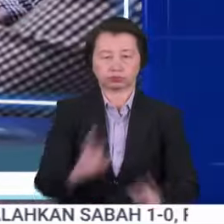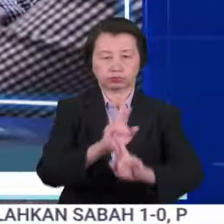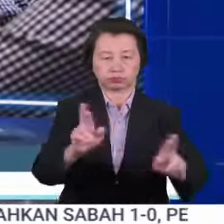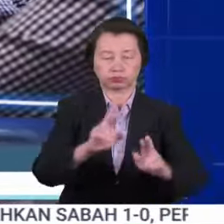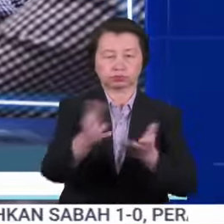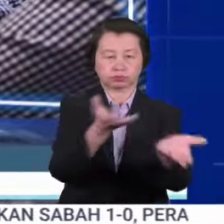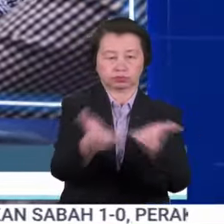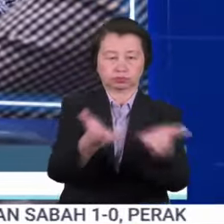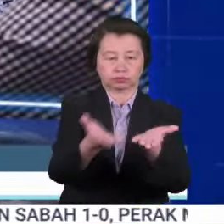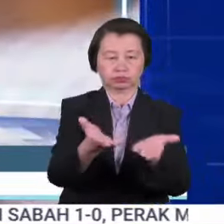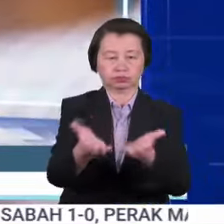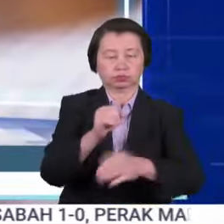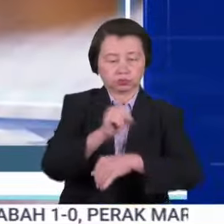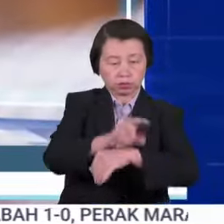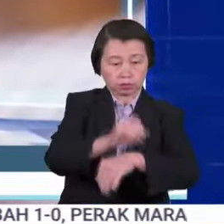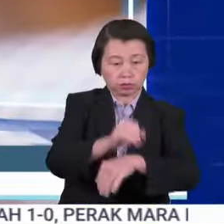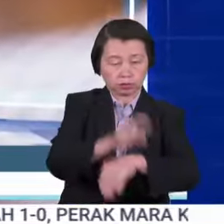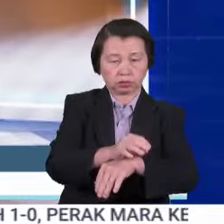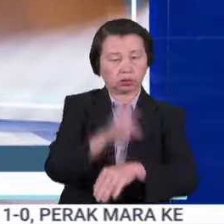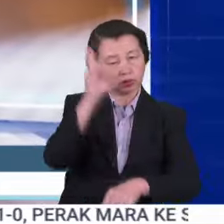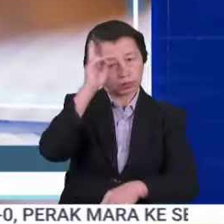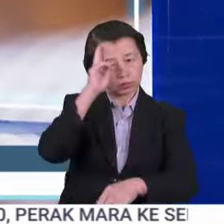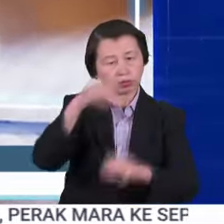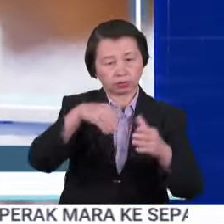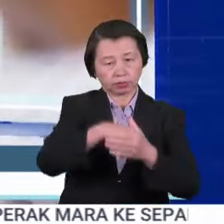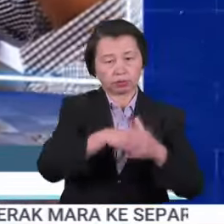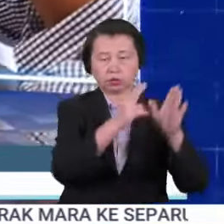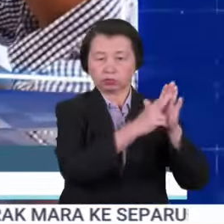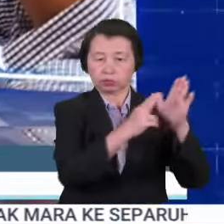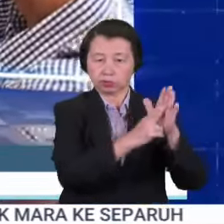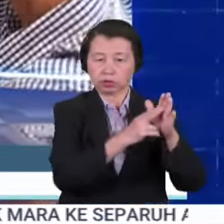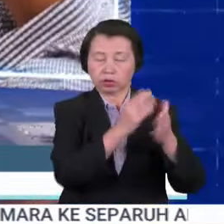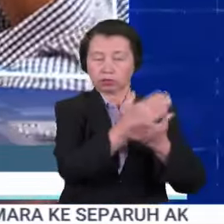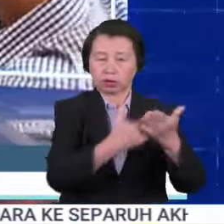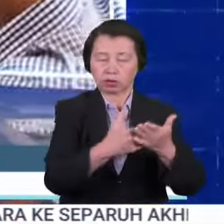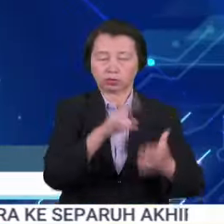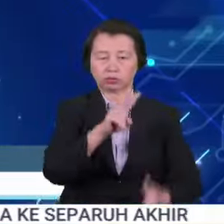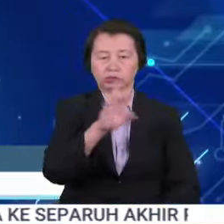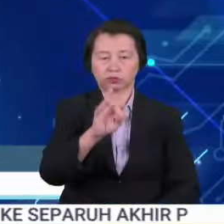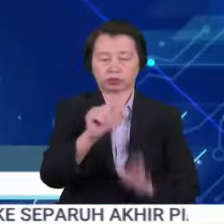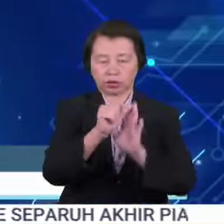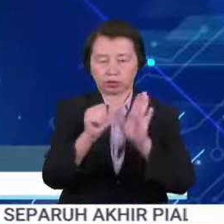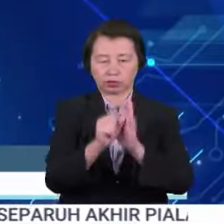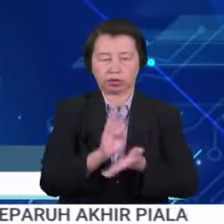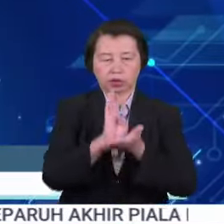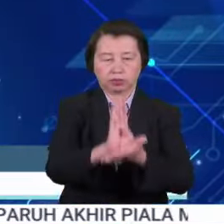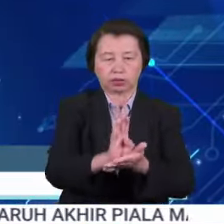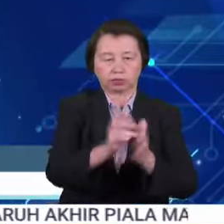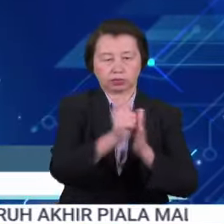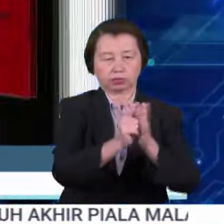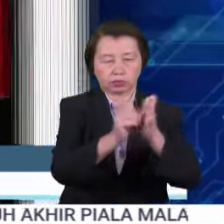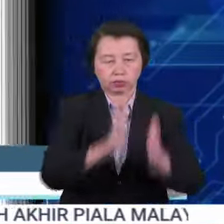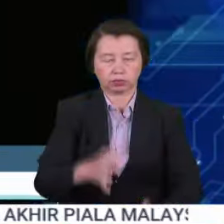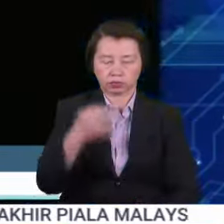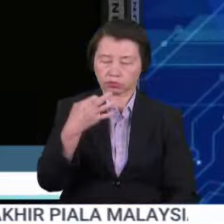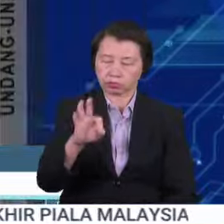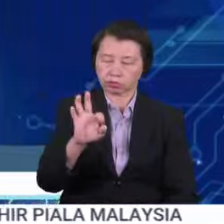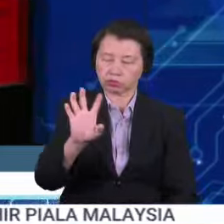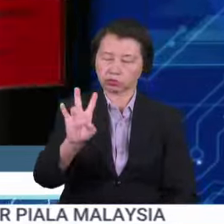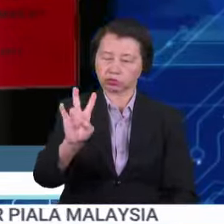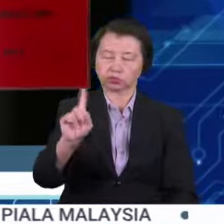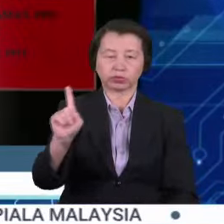Menyediakan perkhidmatan khidmat nasihat seperti yang diperuntukkan di bawah Seksyen 29 Akta Bantuan Guaman